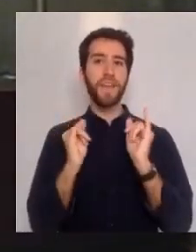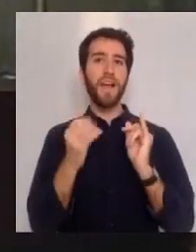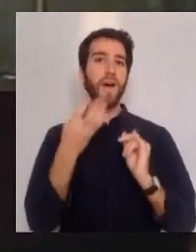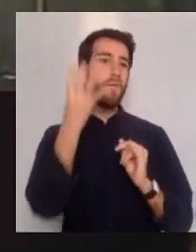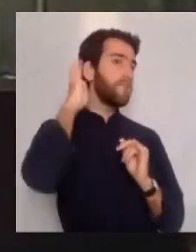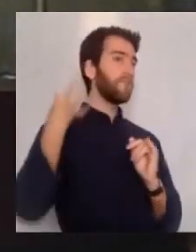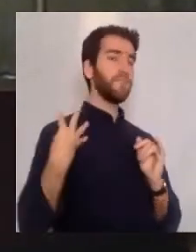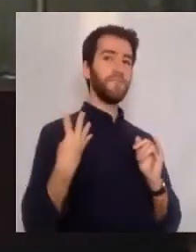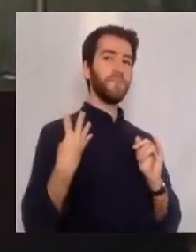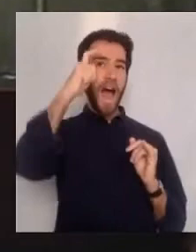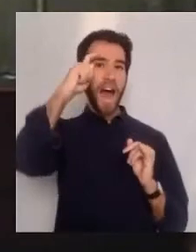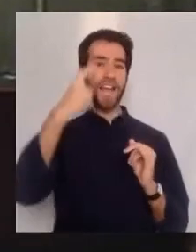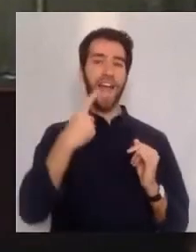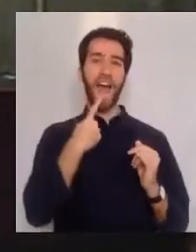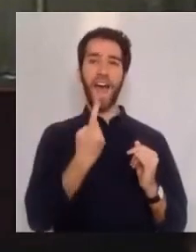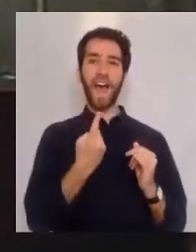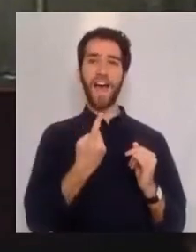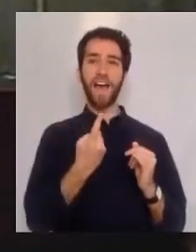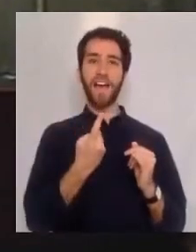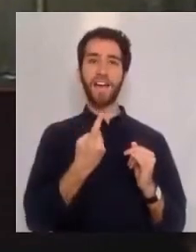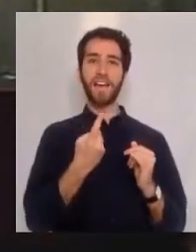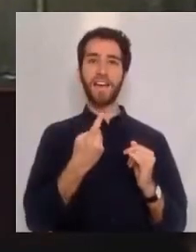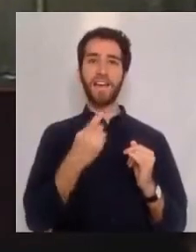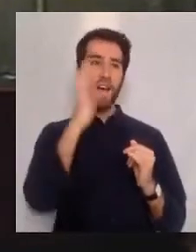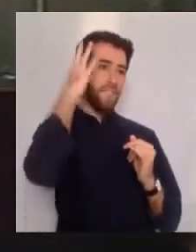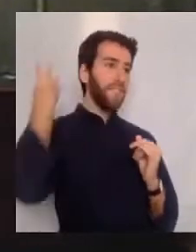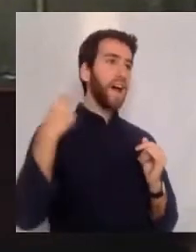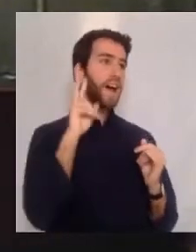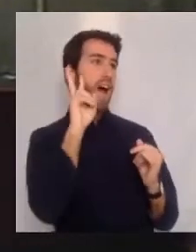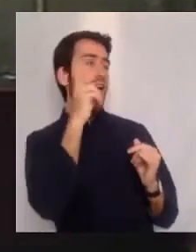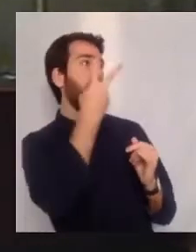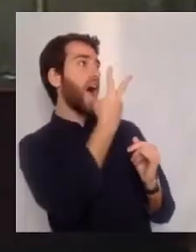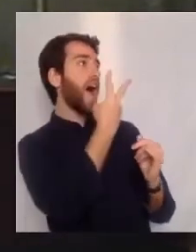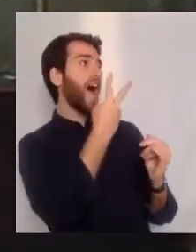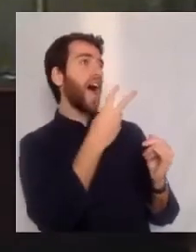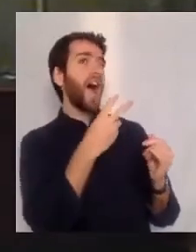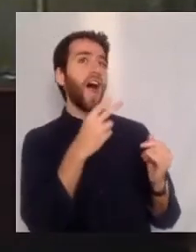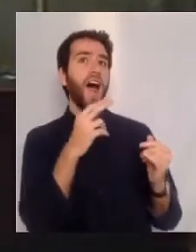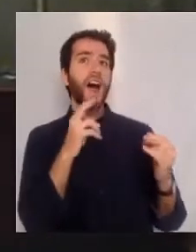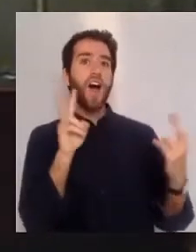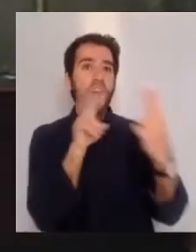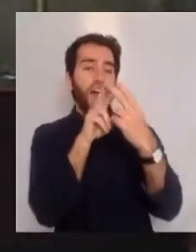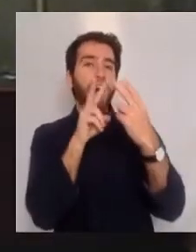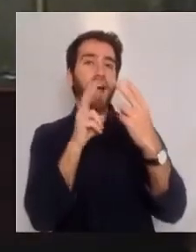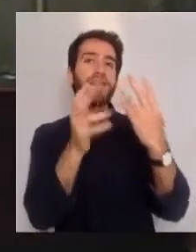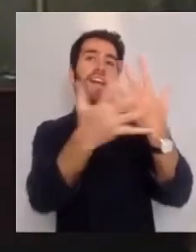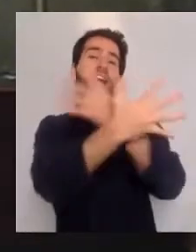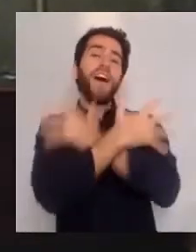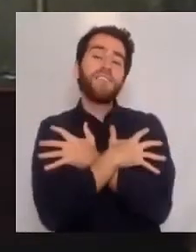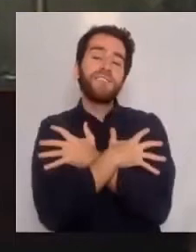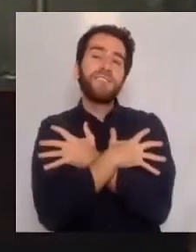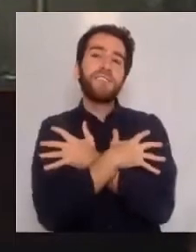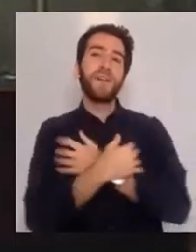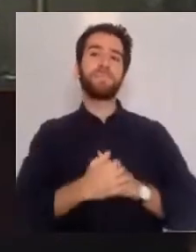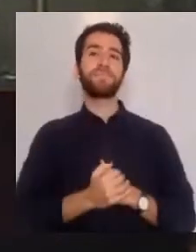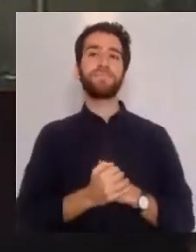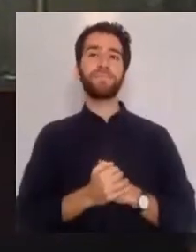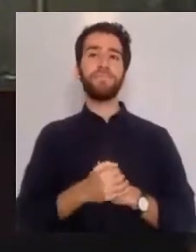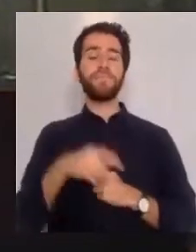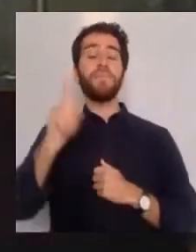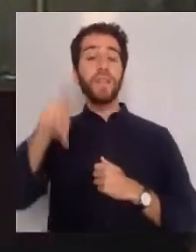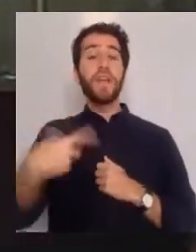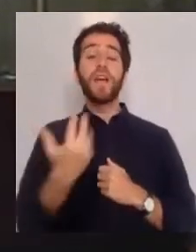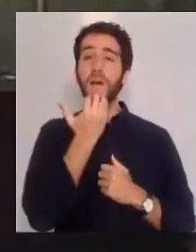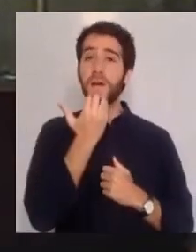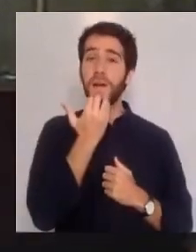el reconeix i l'abraça. També és meravellós el passatge del